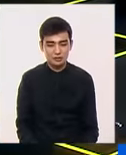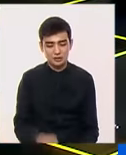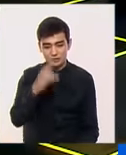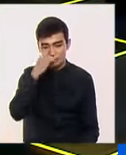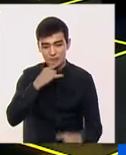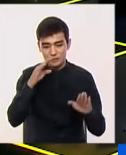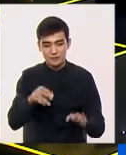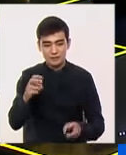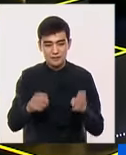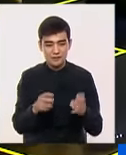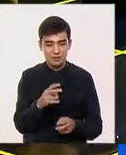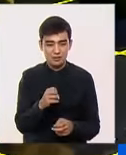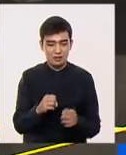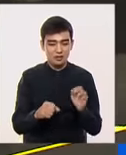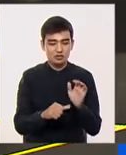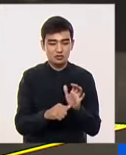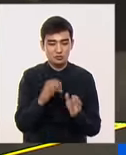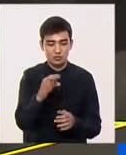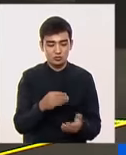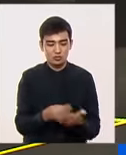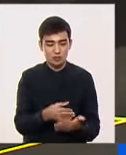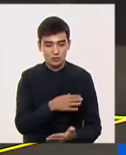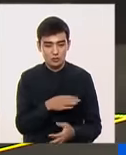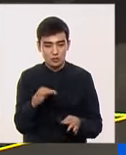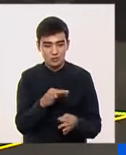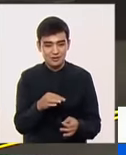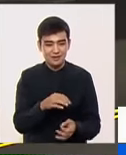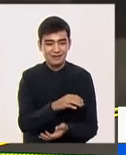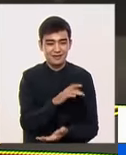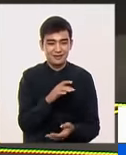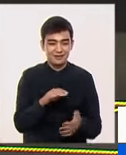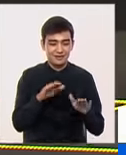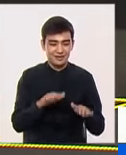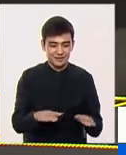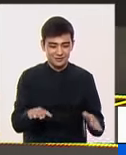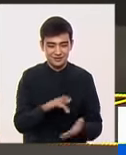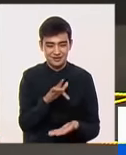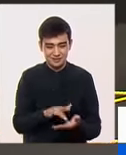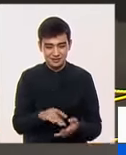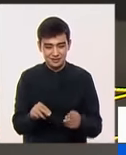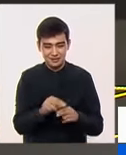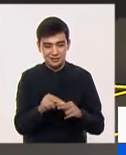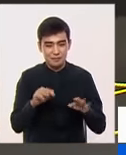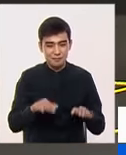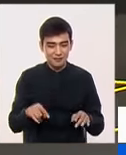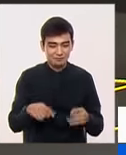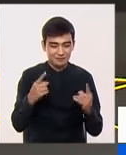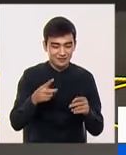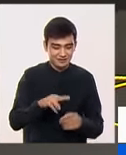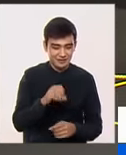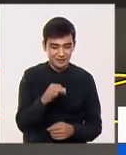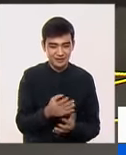за год на 6 процентов стали дороже услуги детских центров развития сообщает find рамки и z в некоторых регионах